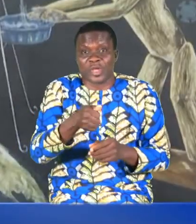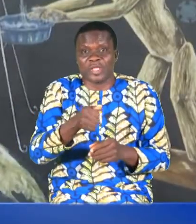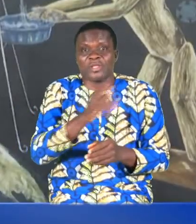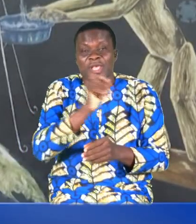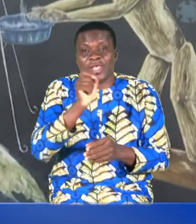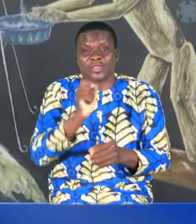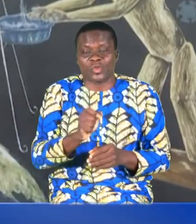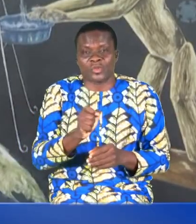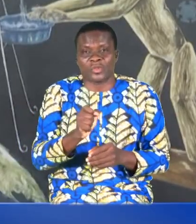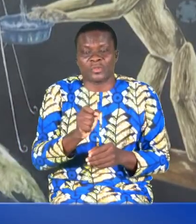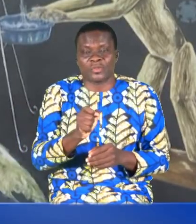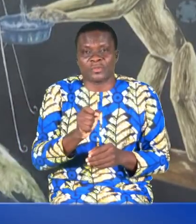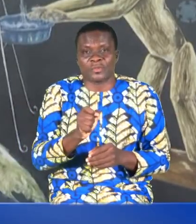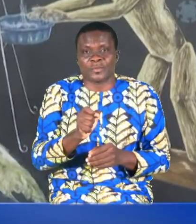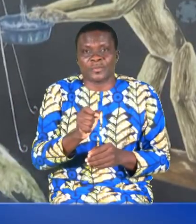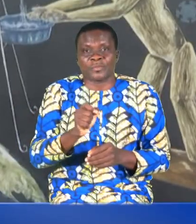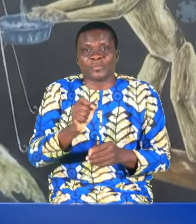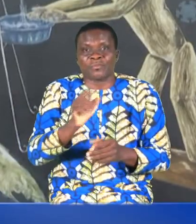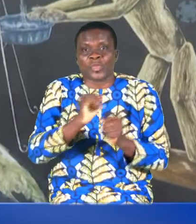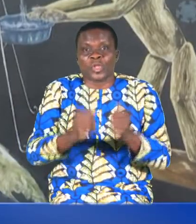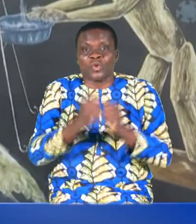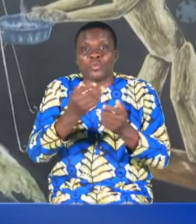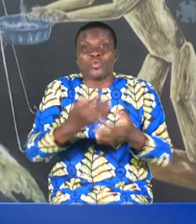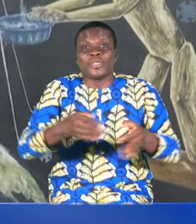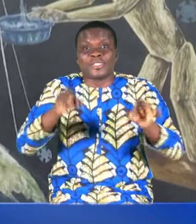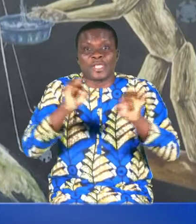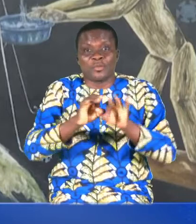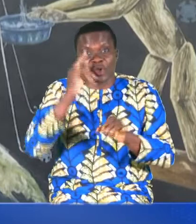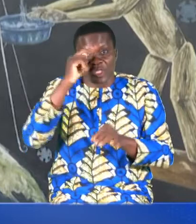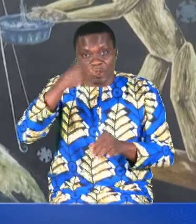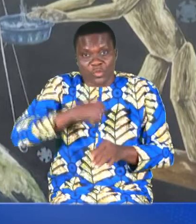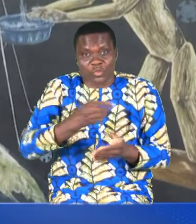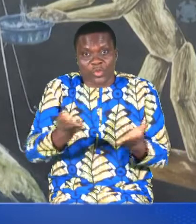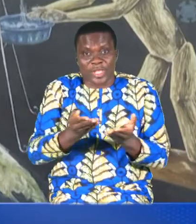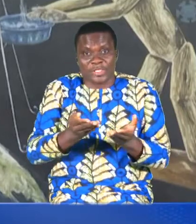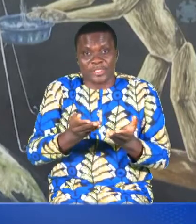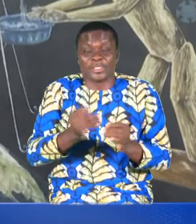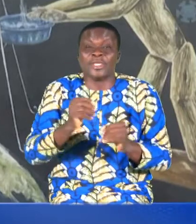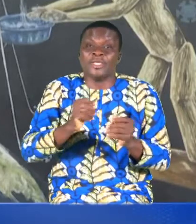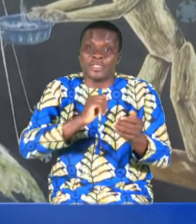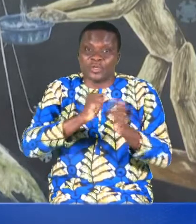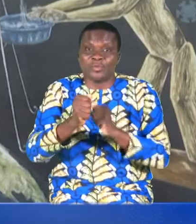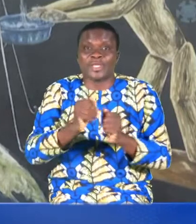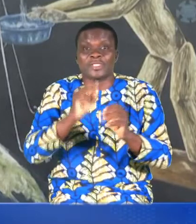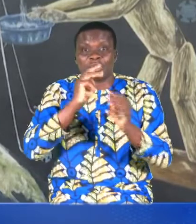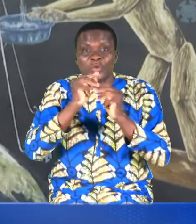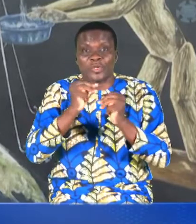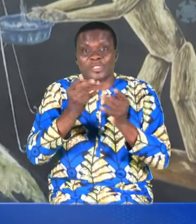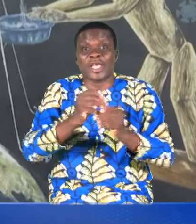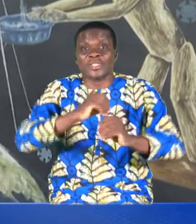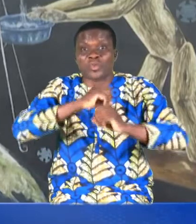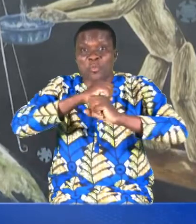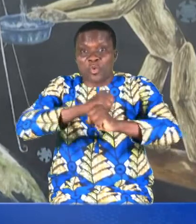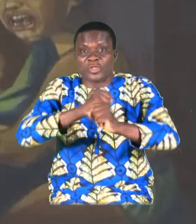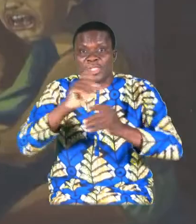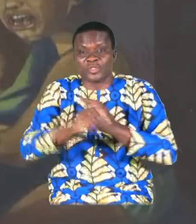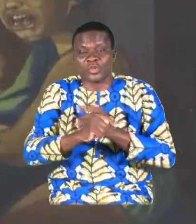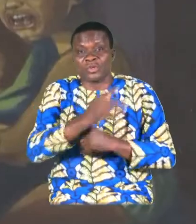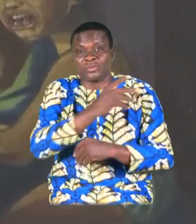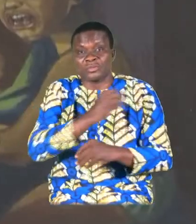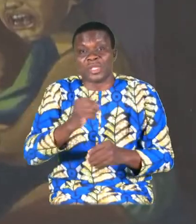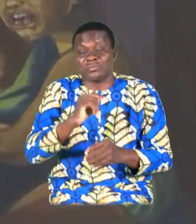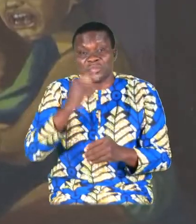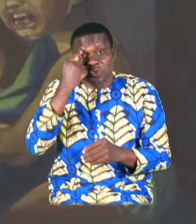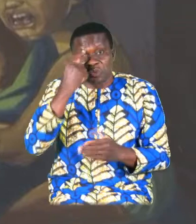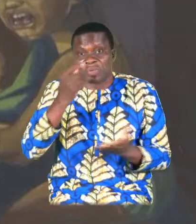donc, le plus important pour moi ici, c'était de passer ce message, en fait, de protection. Et je